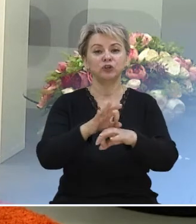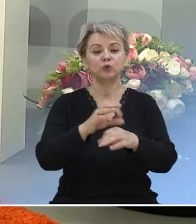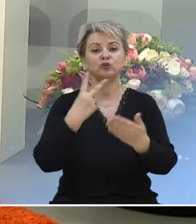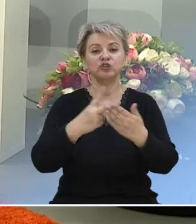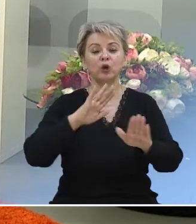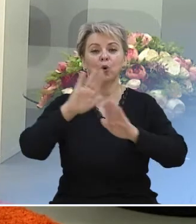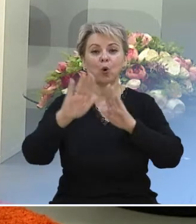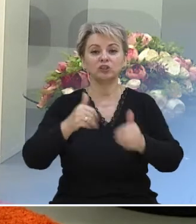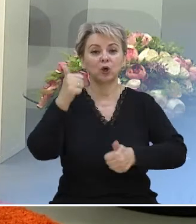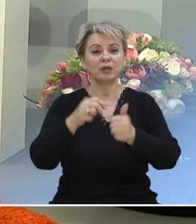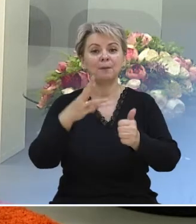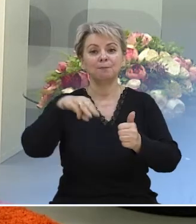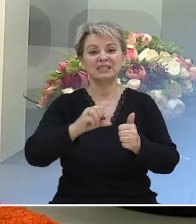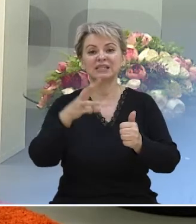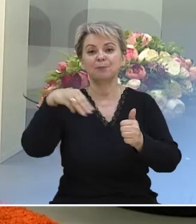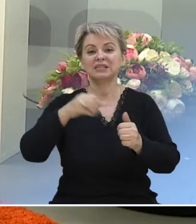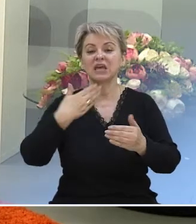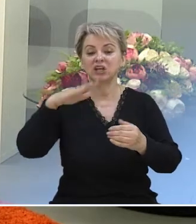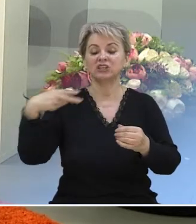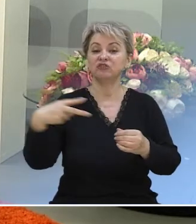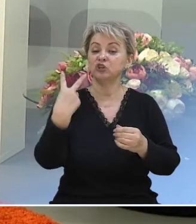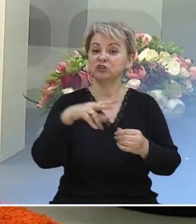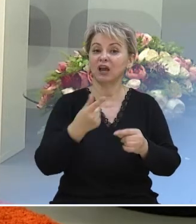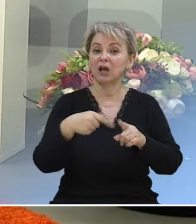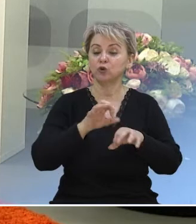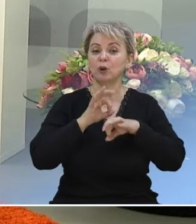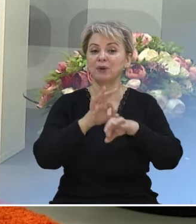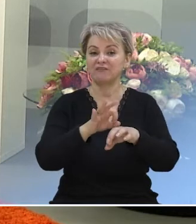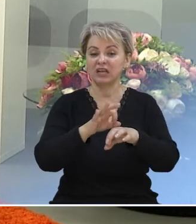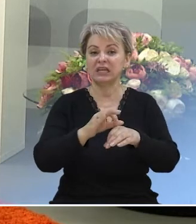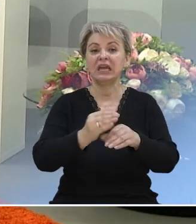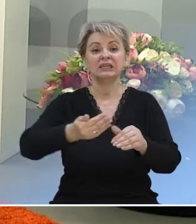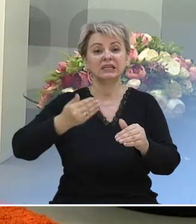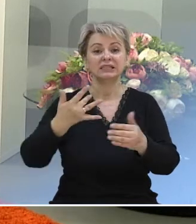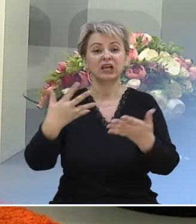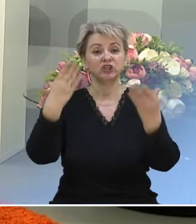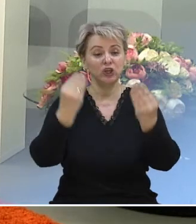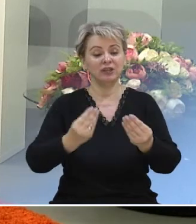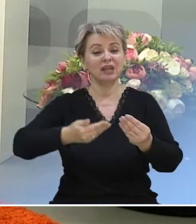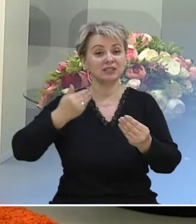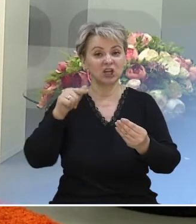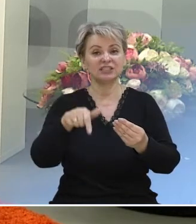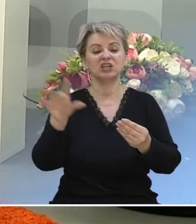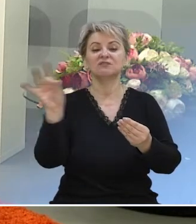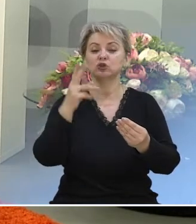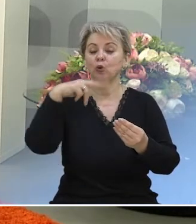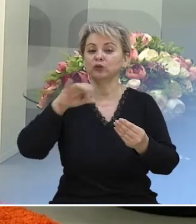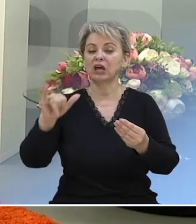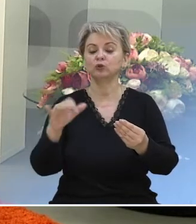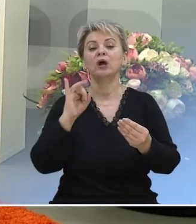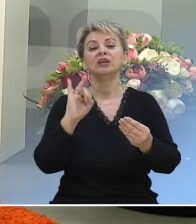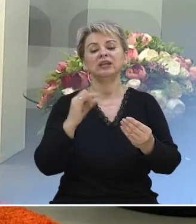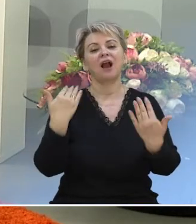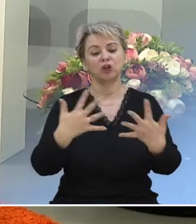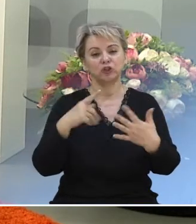гостях. Ведущий презентации конкурса «Мисс и мистер лето 2020», который прошел буквально несколько дней назад здесь у нас в